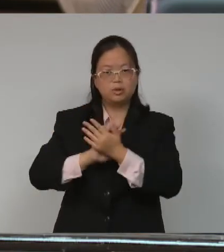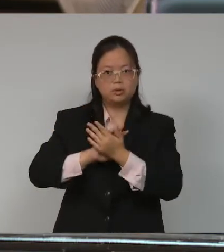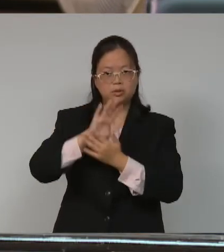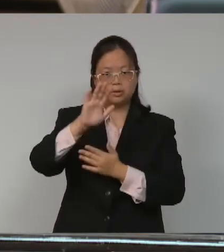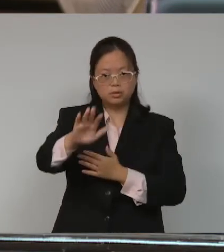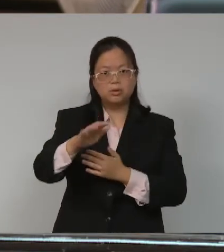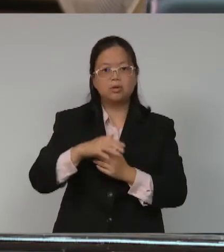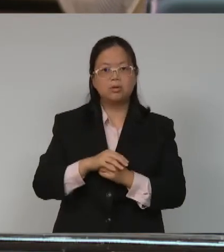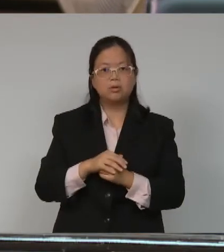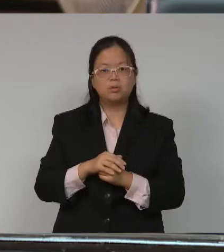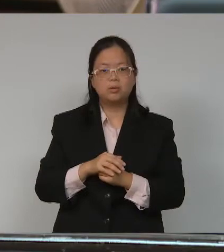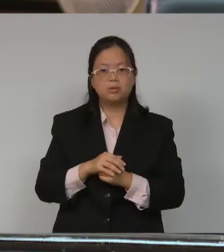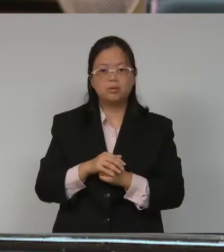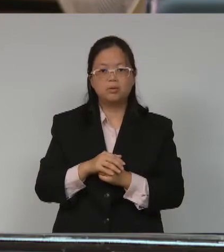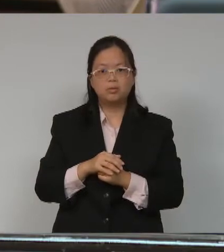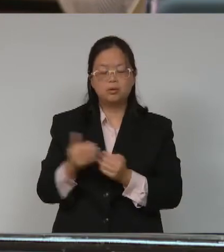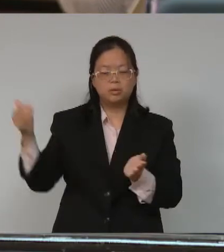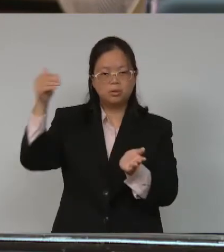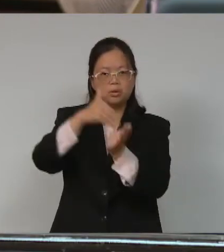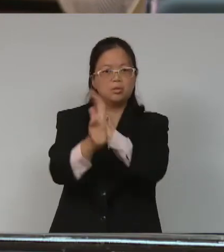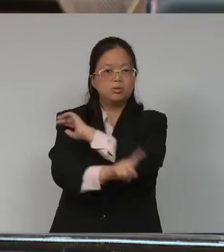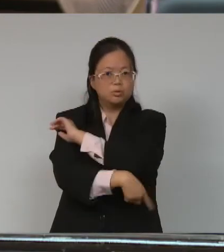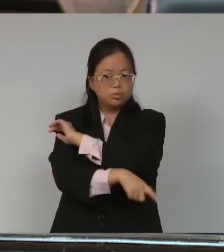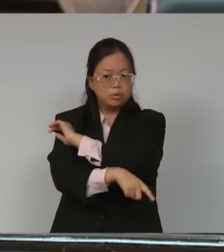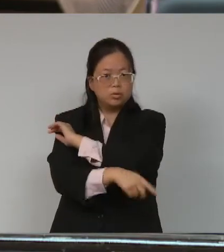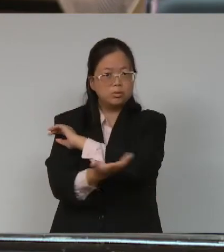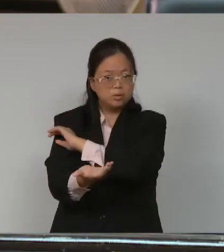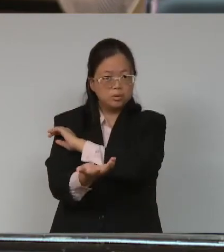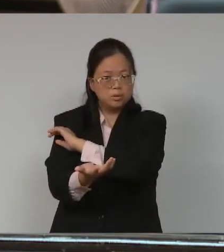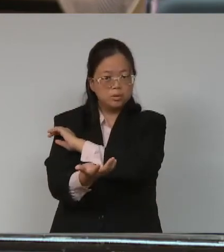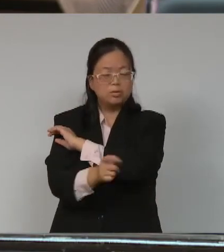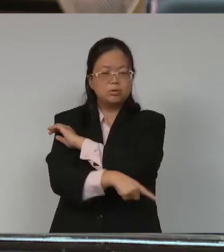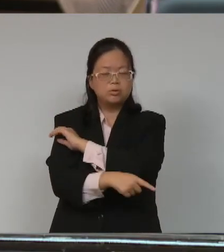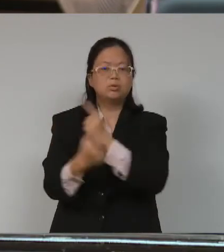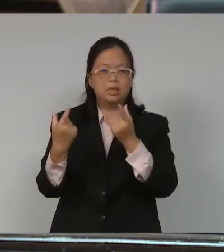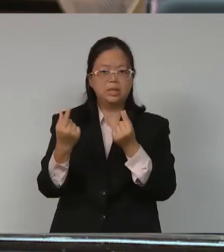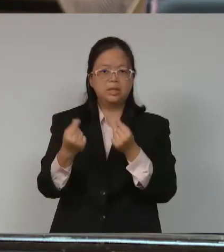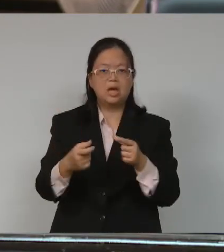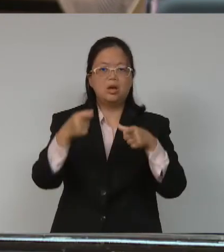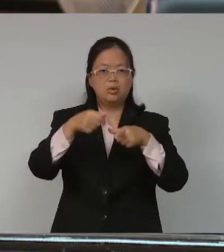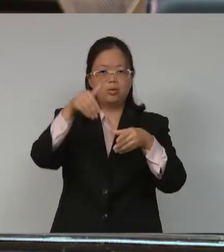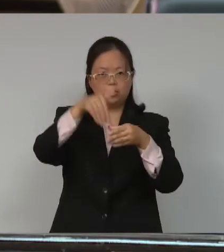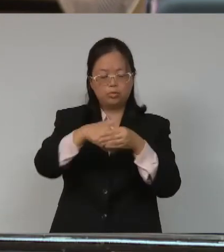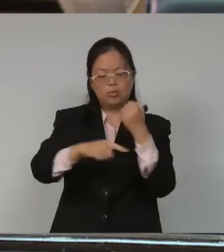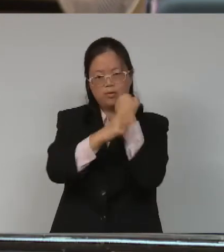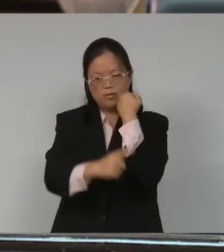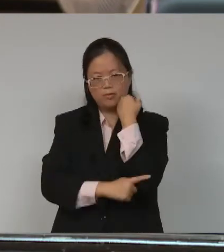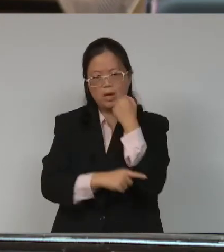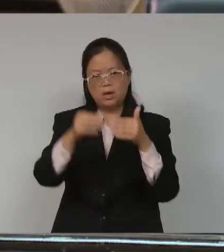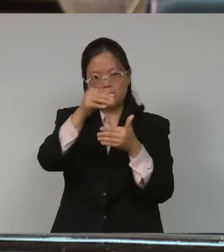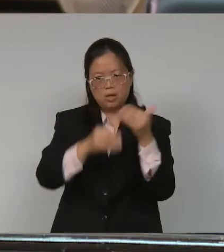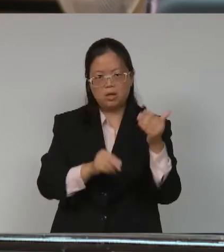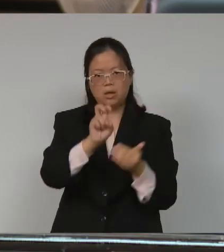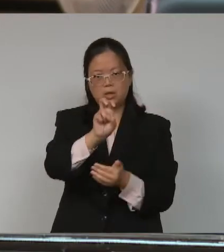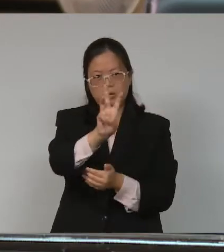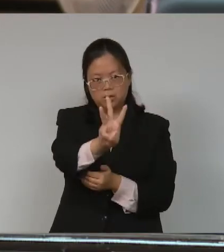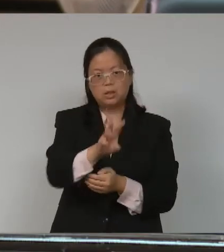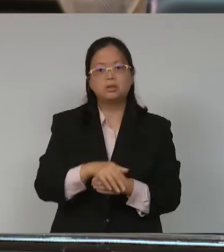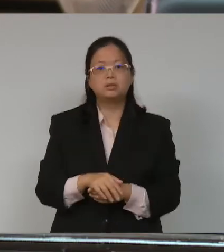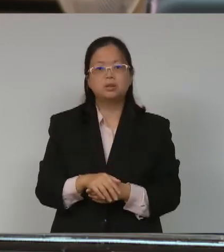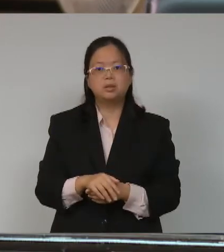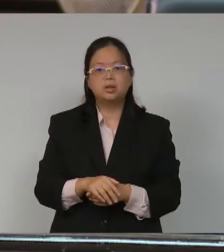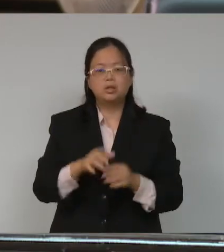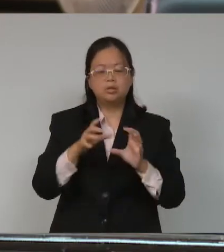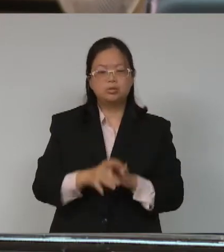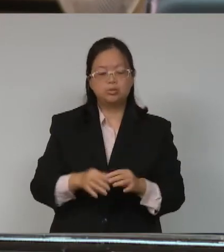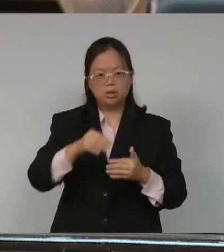的一个案子呢，最后呢还是要适用呢本法23条第一项。所以我个人呢完全不认为23条第一